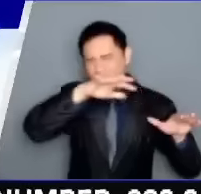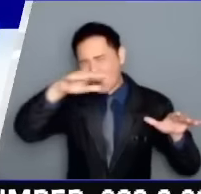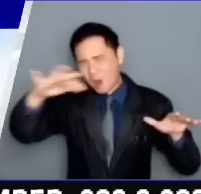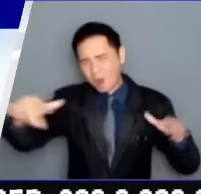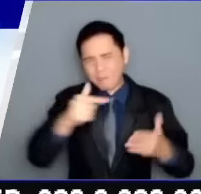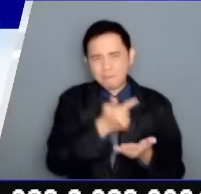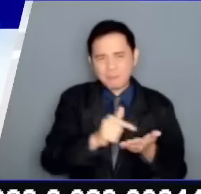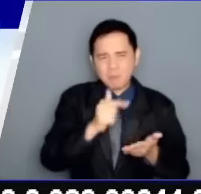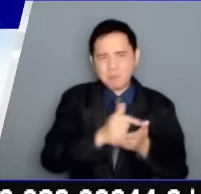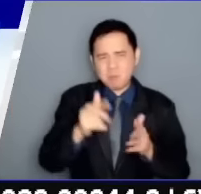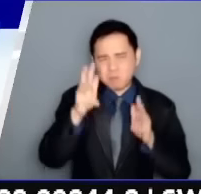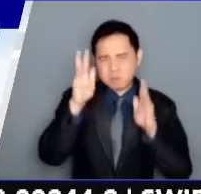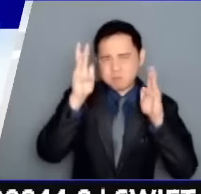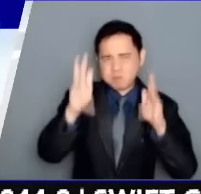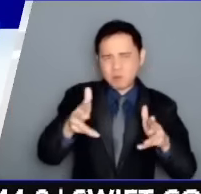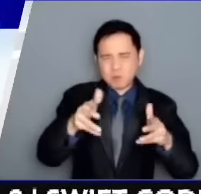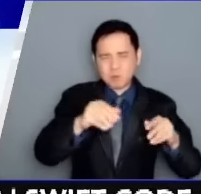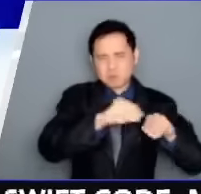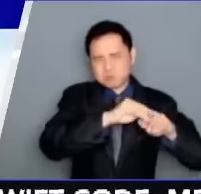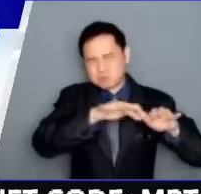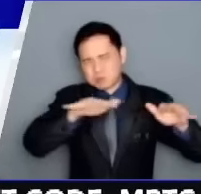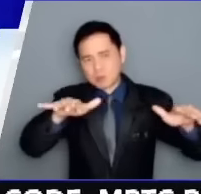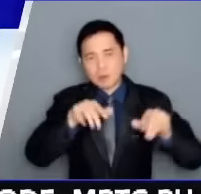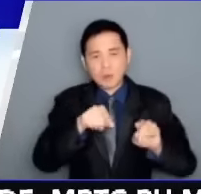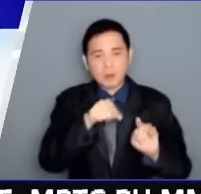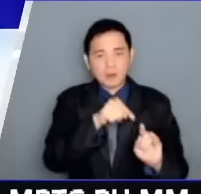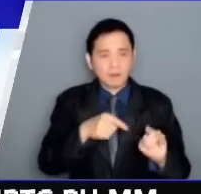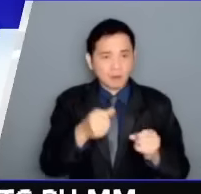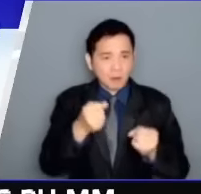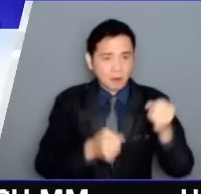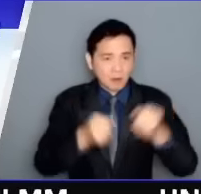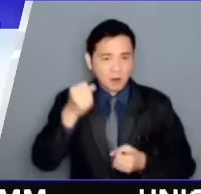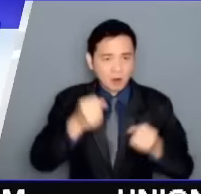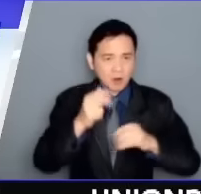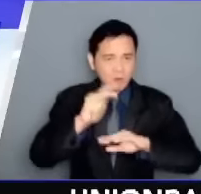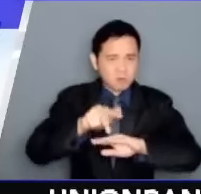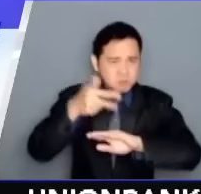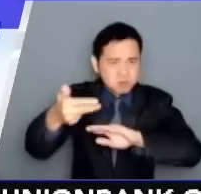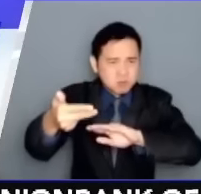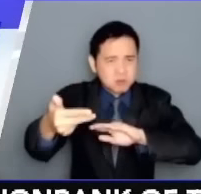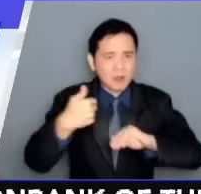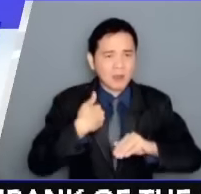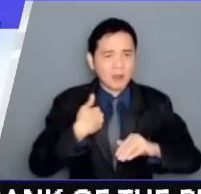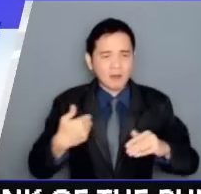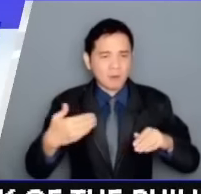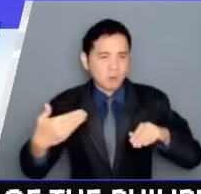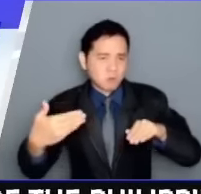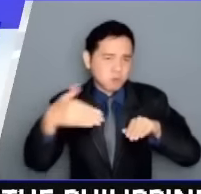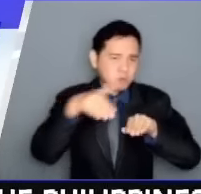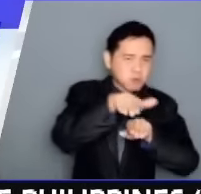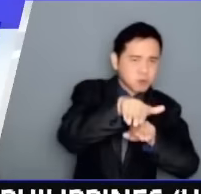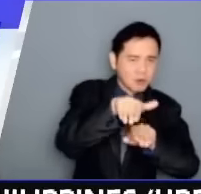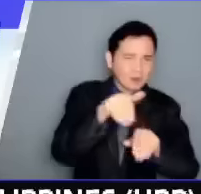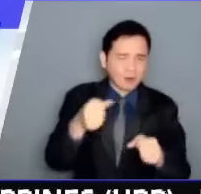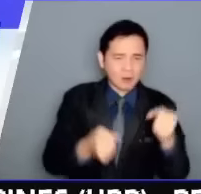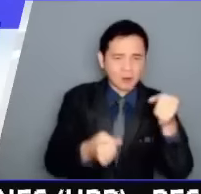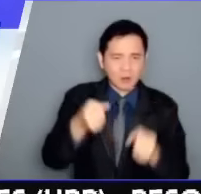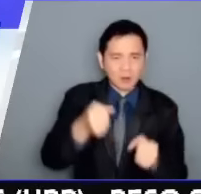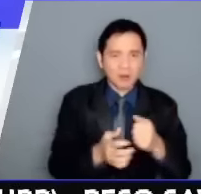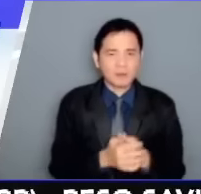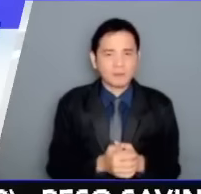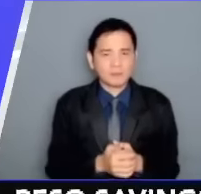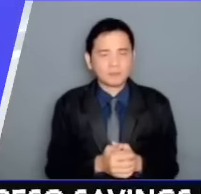rumaragasang Baha ang ilang sasakyan gaya ng auv na ito na nakapatong na ang likurang bahagi sa kotse tumagilid naman ang isang close